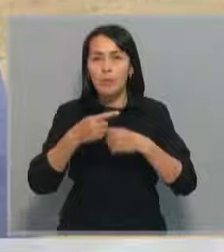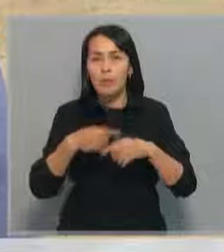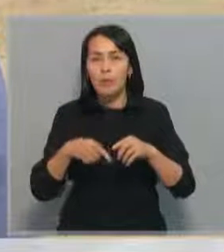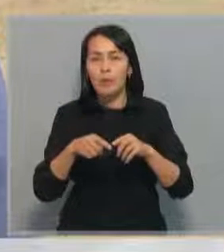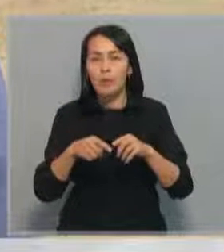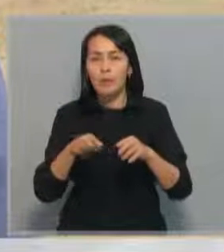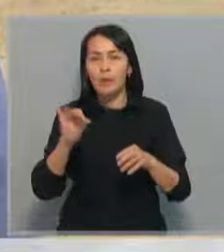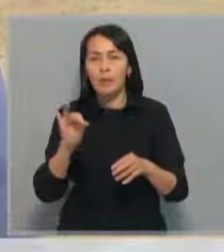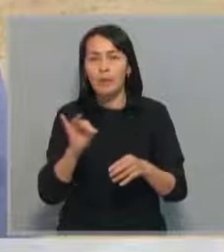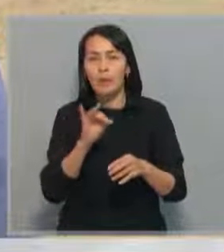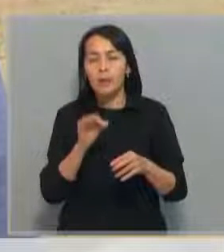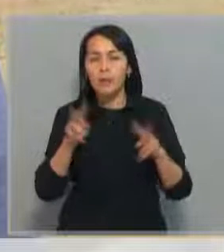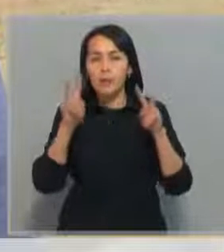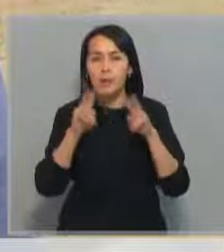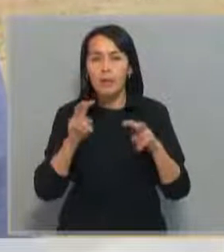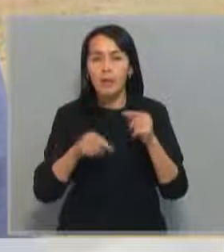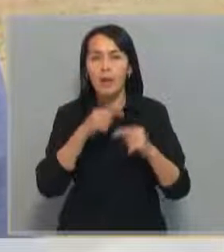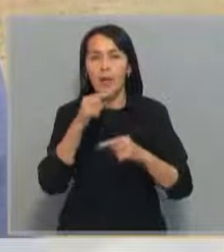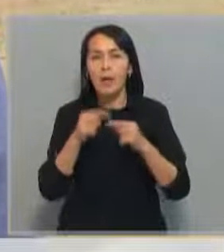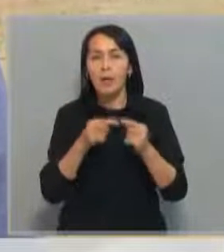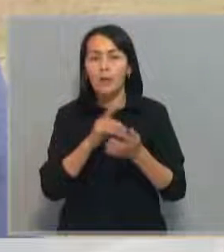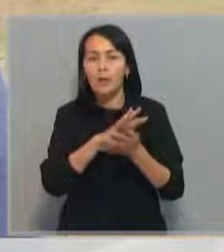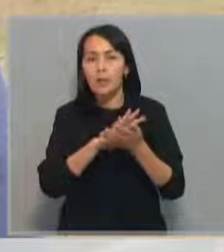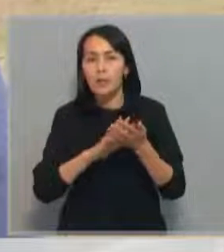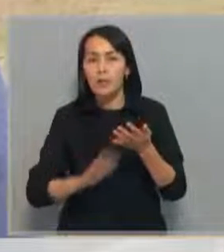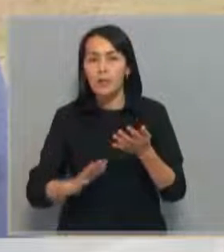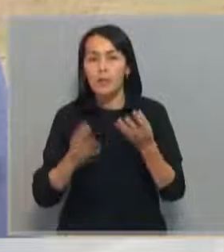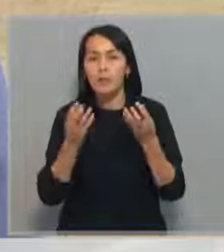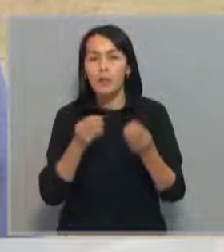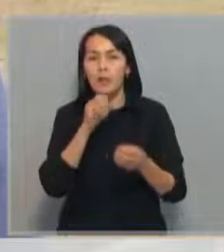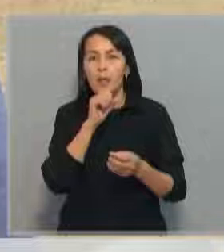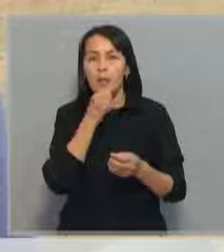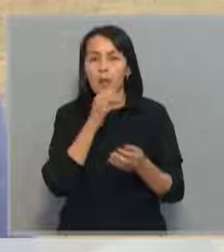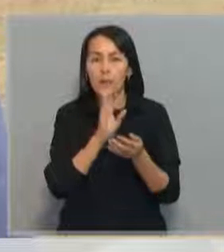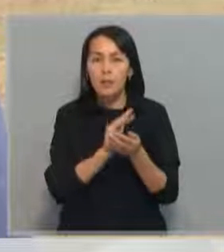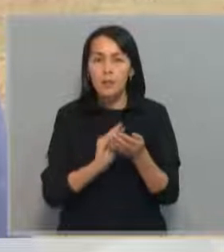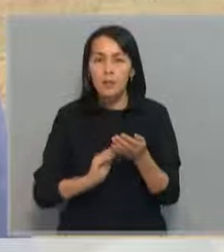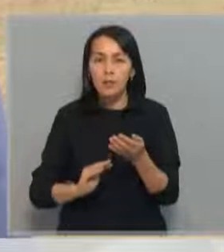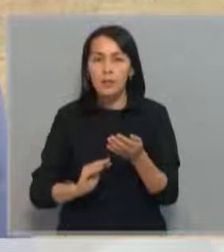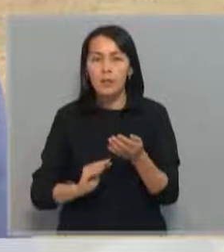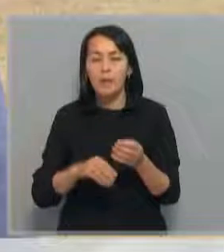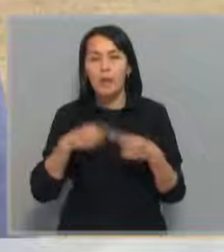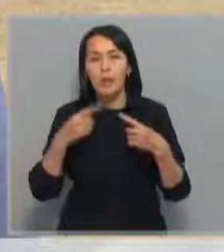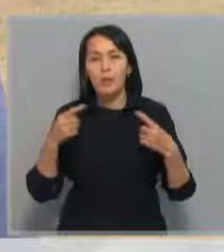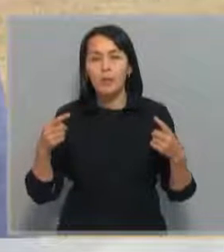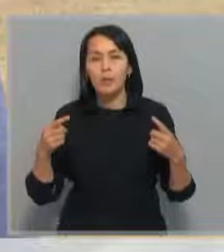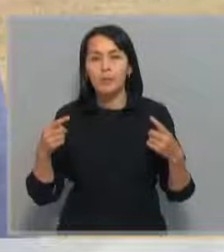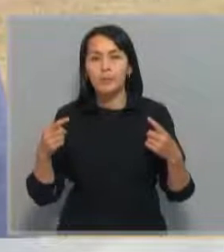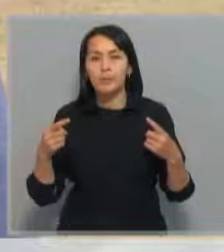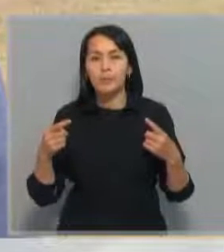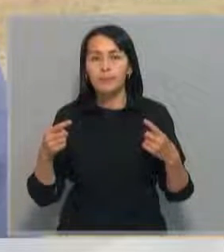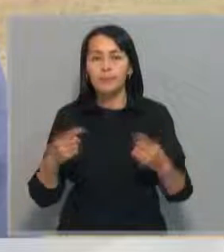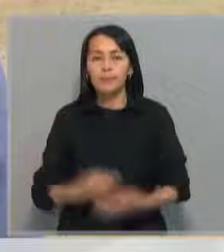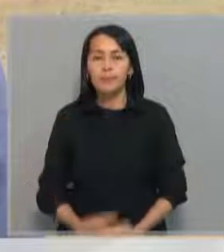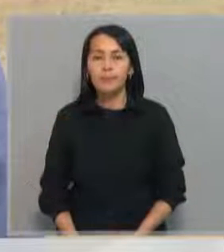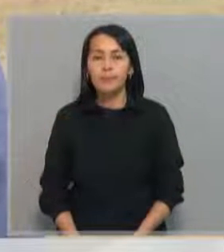тарихы зерттеліп, ары қарап қазып алынып, көне-көз қариялардан жазып алынып, әртүрлі